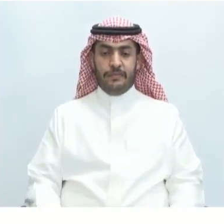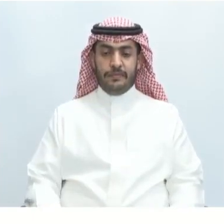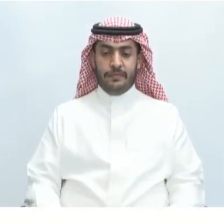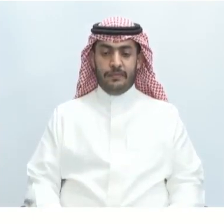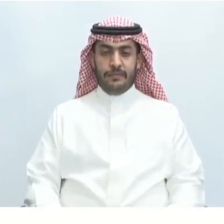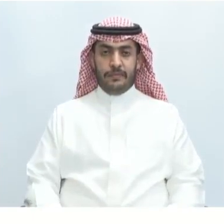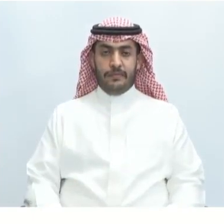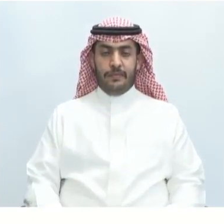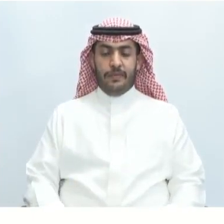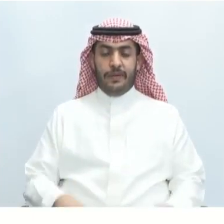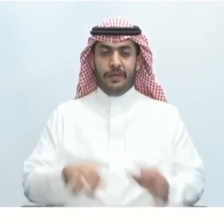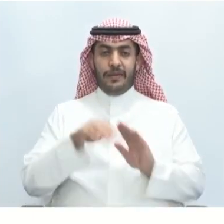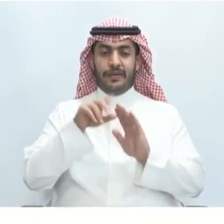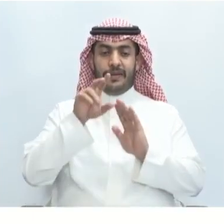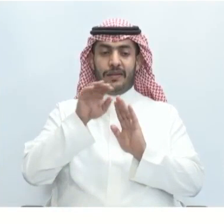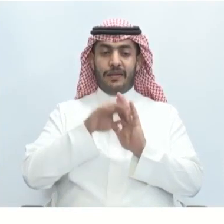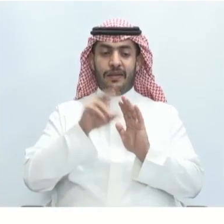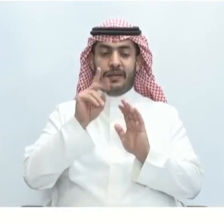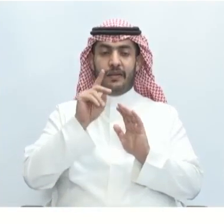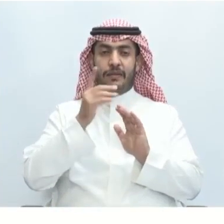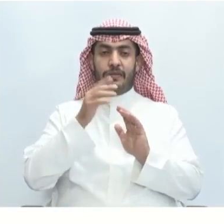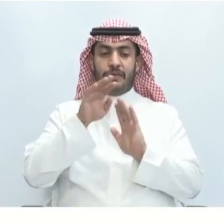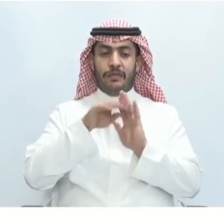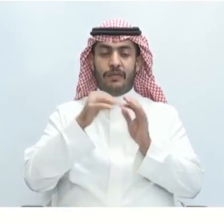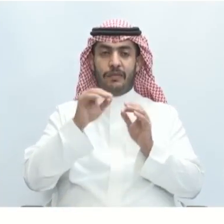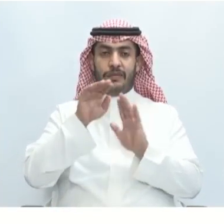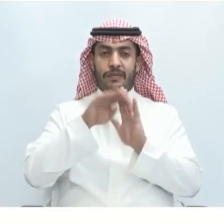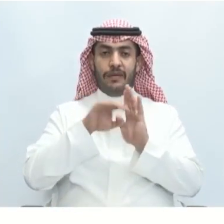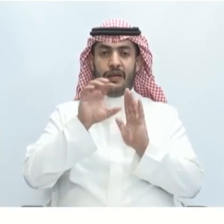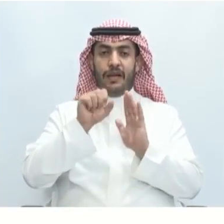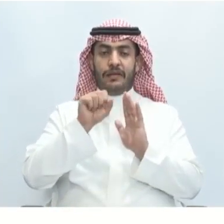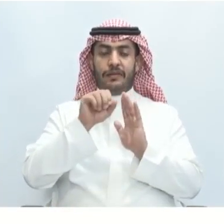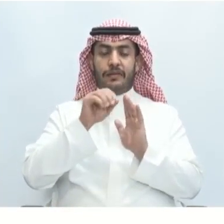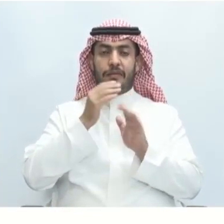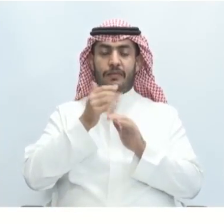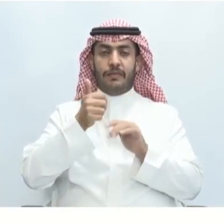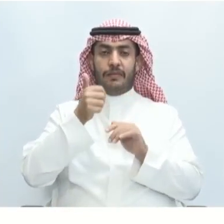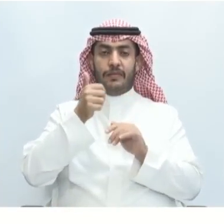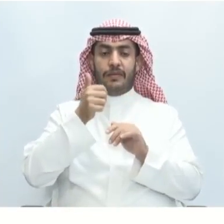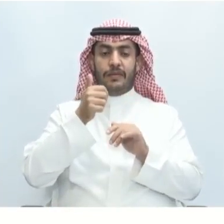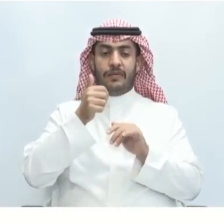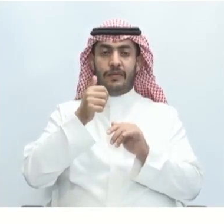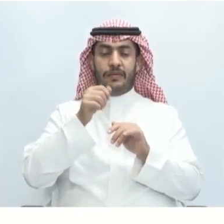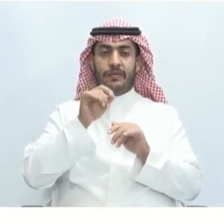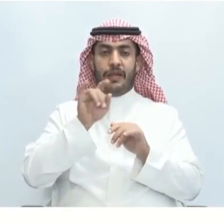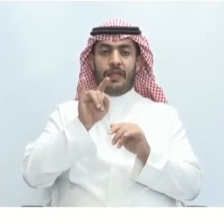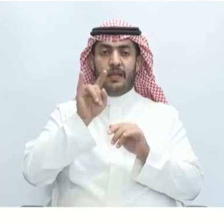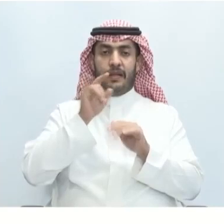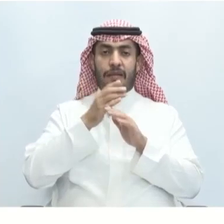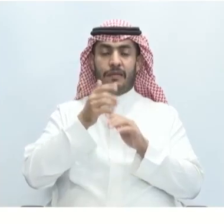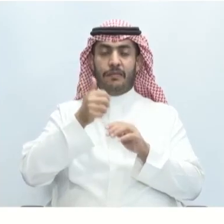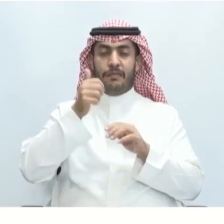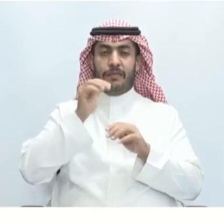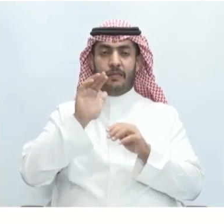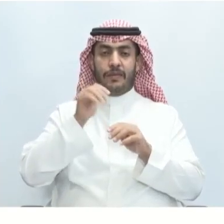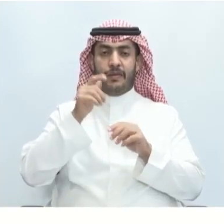يعكس هذا القسم وهو الايرادات المتوقعه الصحيحه الركاب لكن ليست صحيحه لانه الركاب لم تنظم